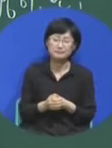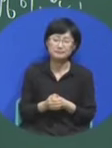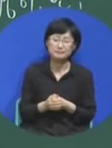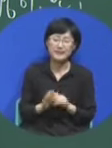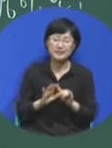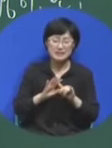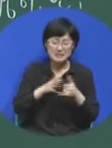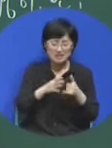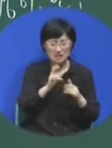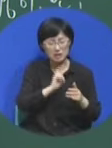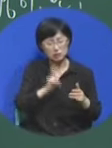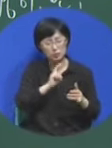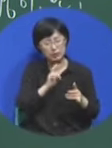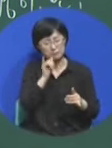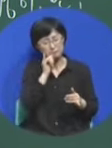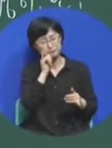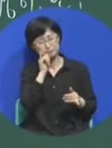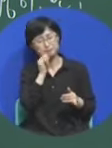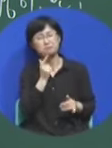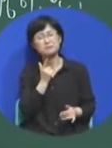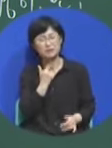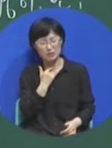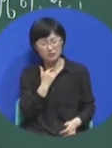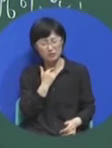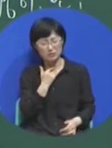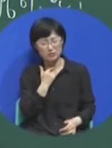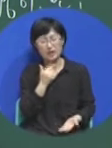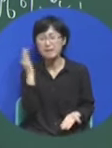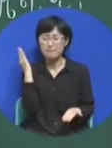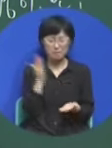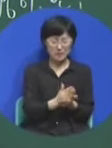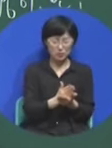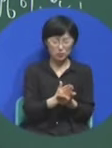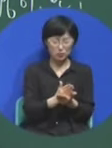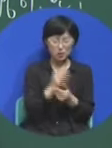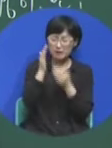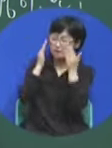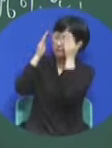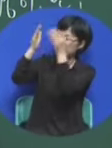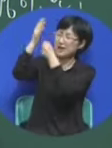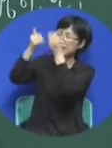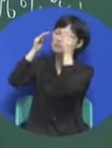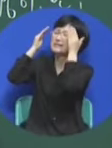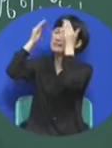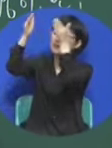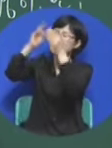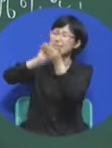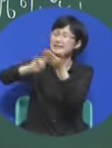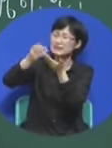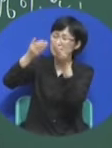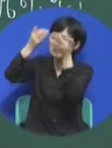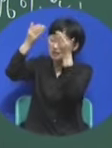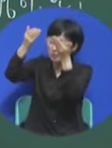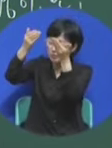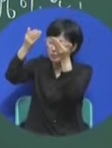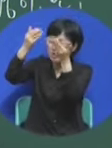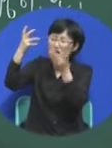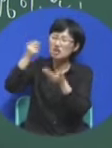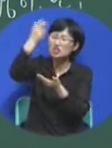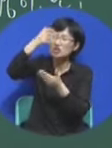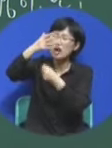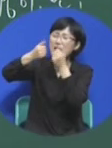感谢神赐给我们恩典，向神献赞美。 세상 노래에 물들어 있던 우리가 이제는 하나님을 향하여 찬양할 수 있도록 성령 하나님이 친히